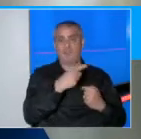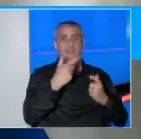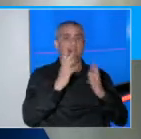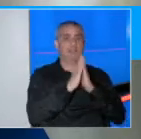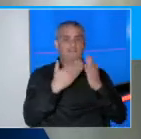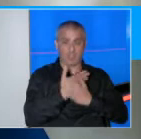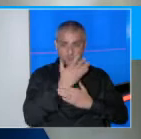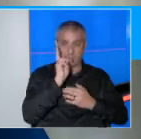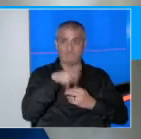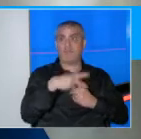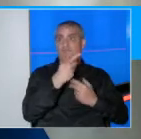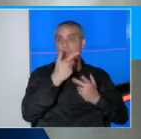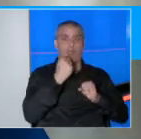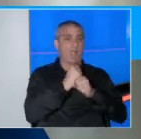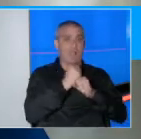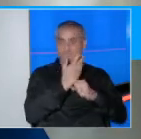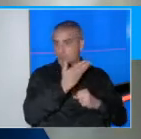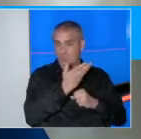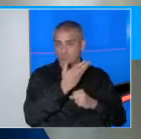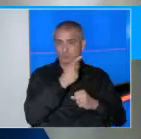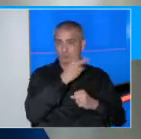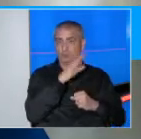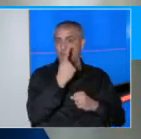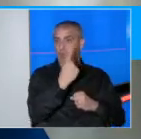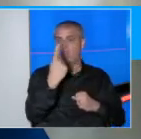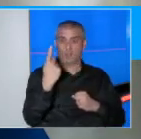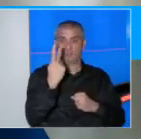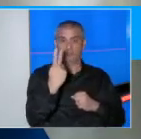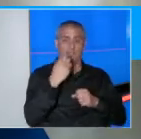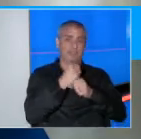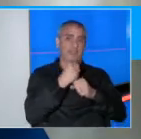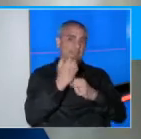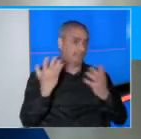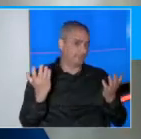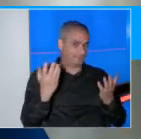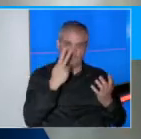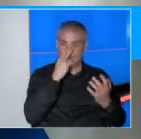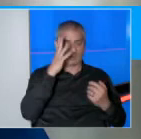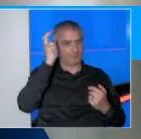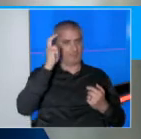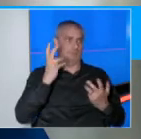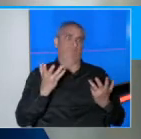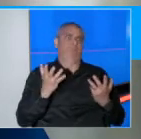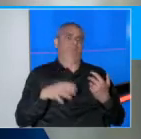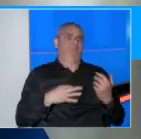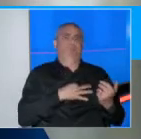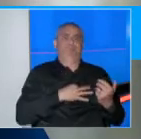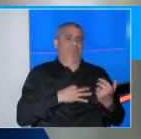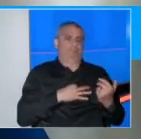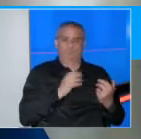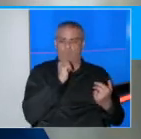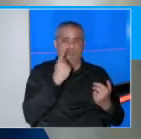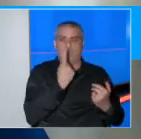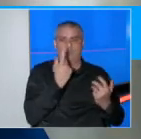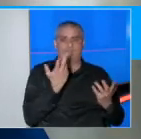חדשה, ואפילו העבודה שלהם יש כל אחת שני נציגים בקבינט, מבחינת בני גנץ זה חשוב מאוד. שהוא לא יהיה לבד